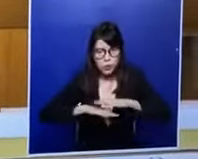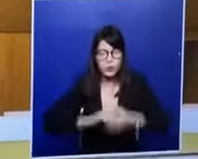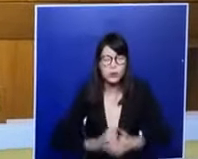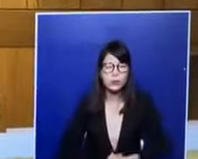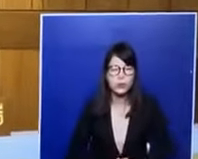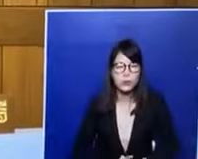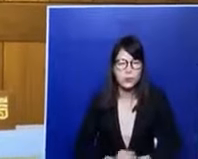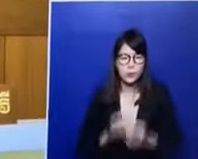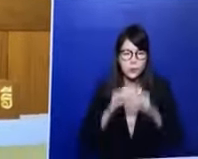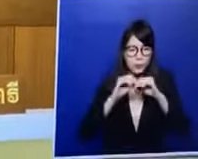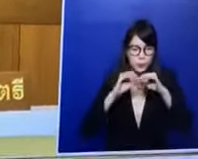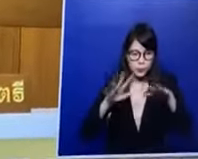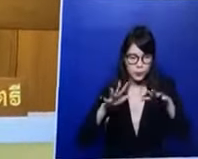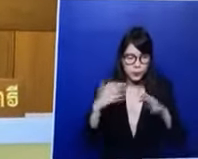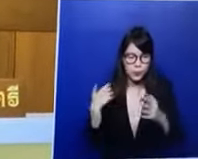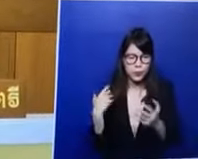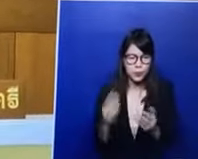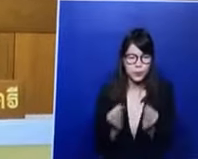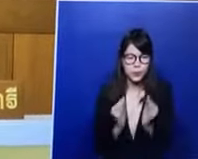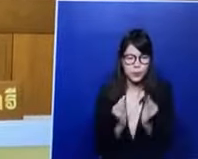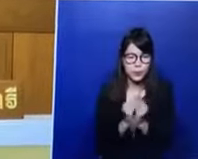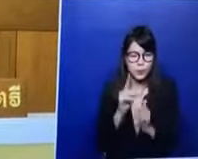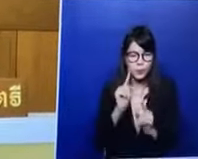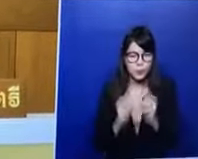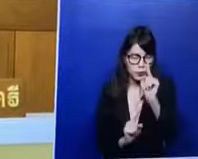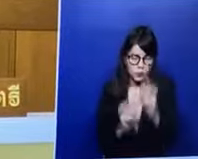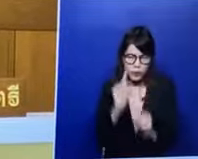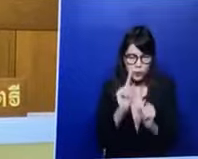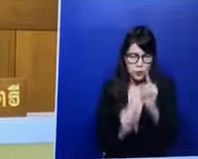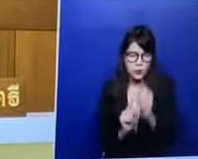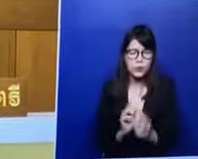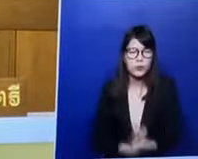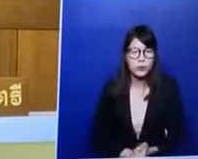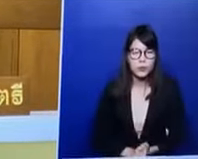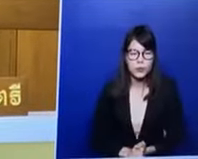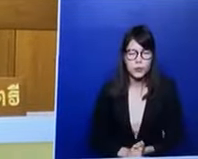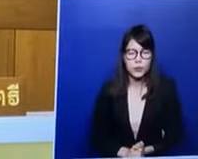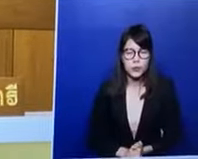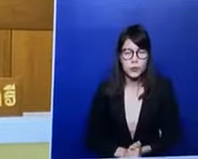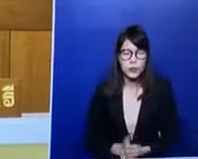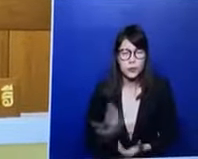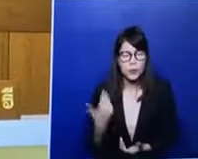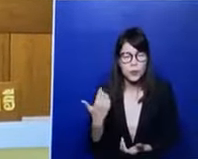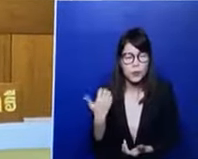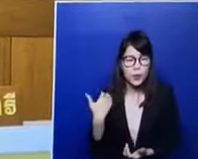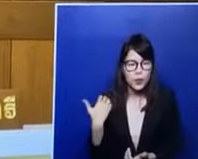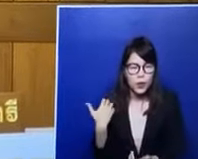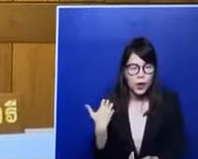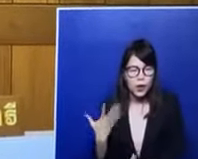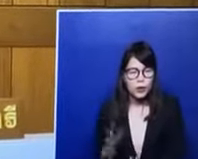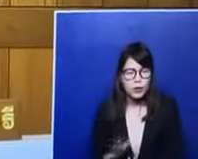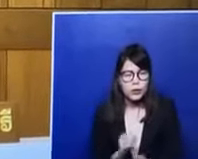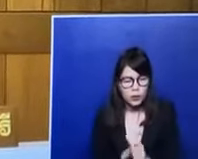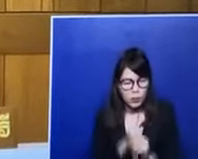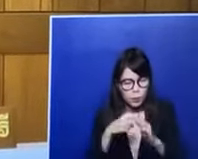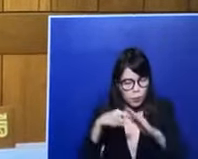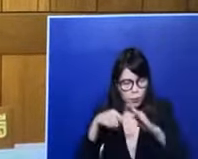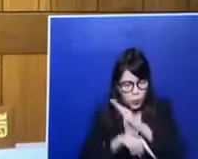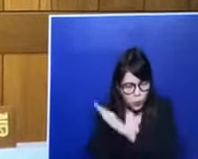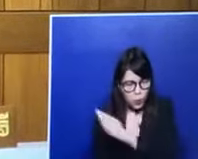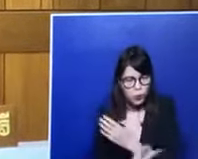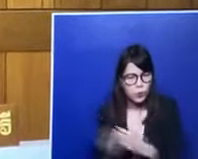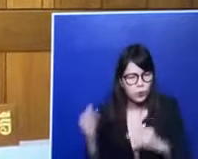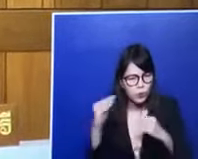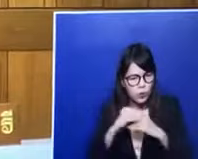ประกาศค่าดัชนีชี้วัดนะครับของเรานะครับเรื่องที่ท่านกล่าวหาว่ามีการทุจริตคอร์รัปชันมากขึ้นตาม